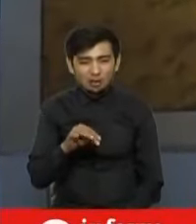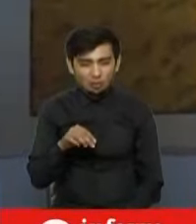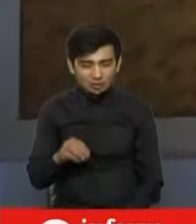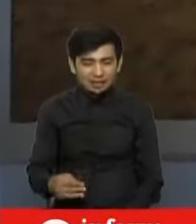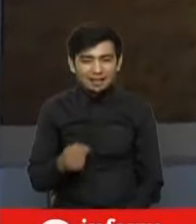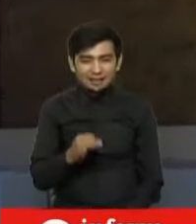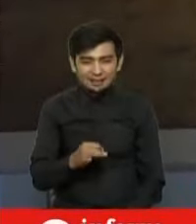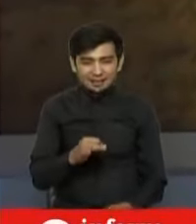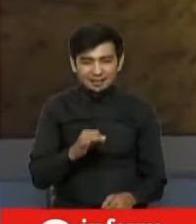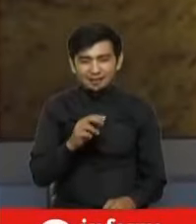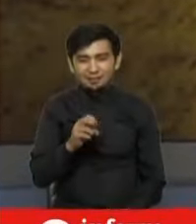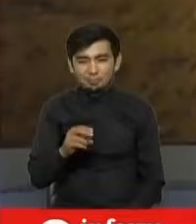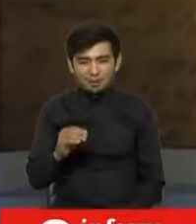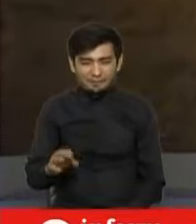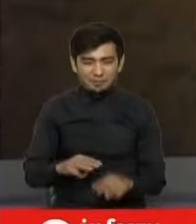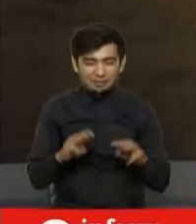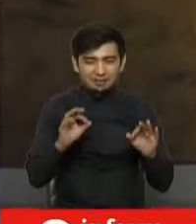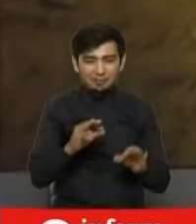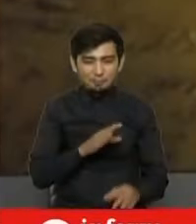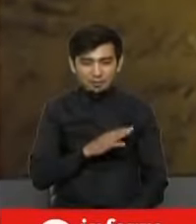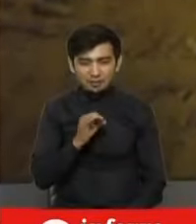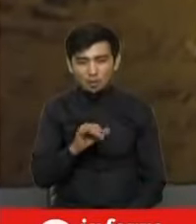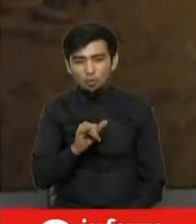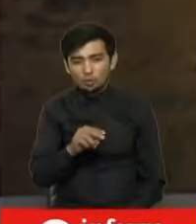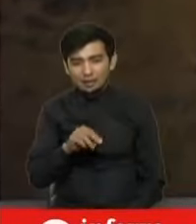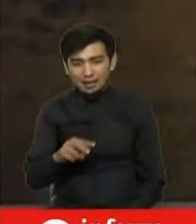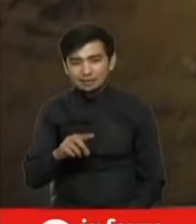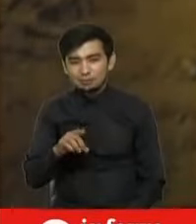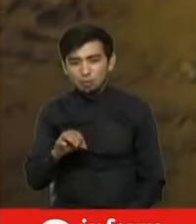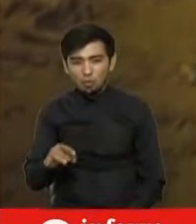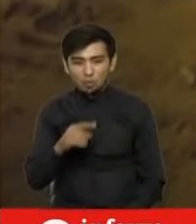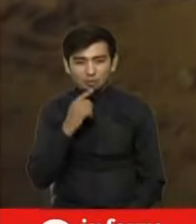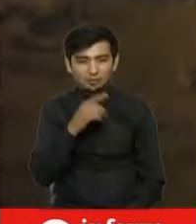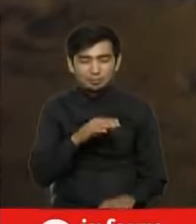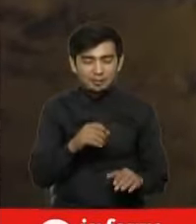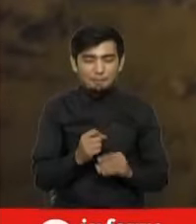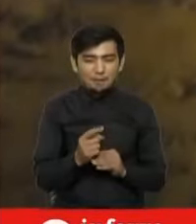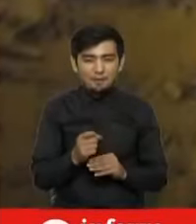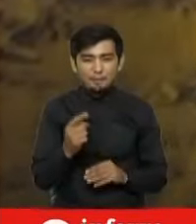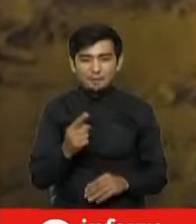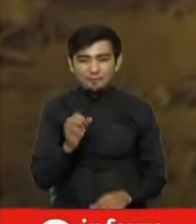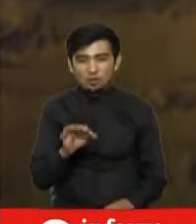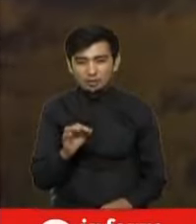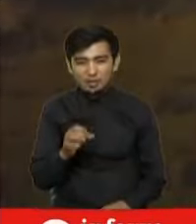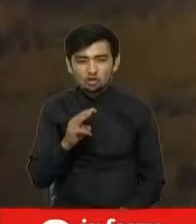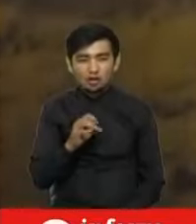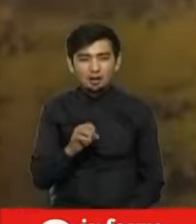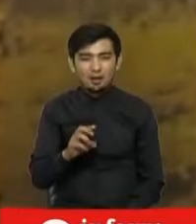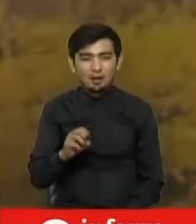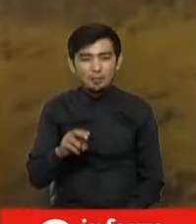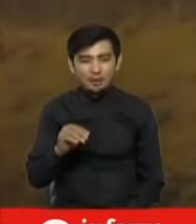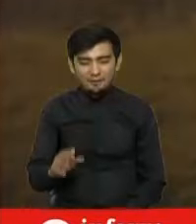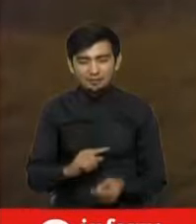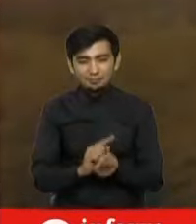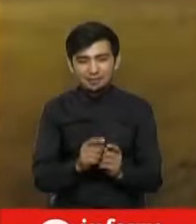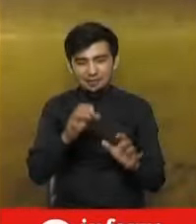мнению, причиной этого может стать повышение ставок на утильсбор в России с 1 октября. Однако, как полагает Шарлапаев, законодательные изменения